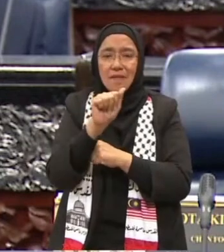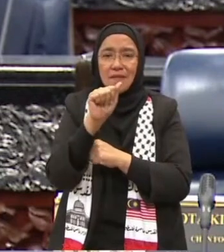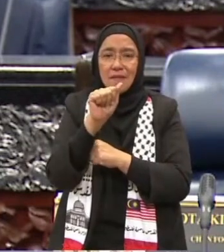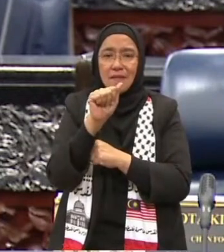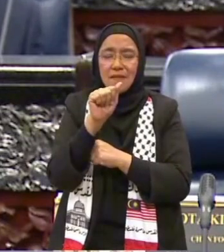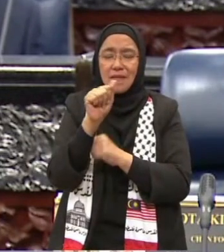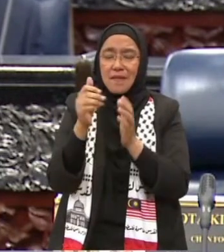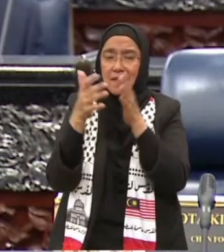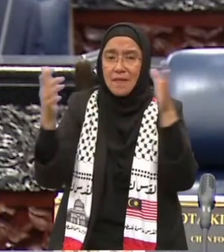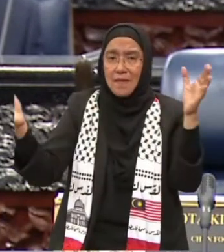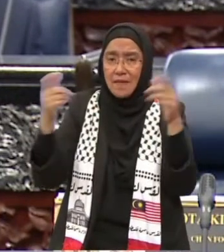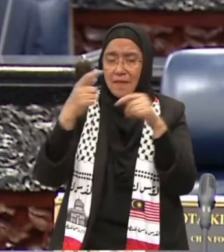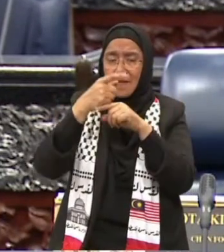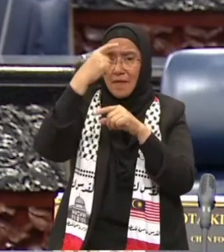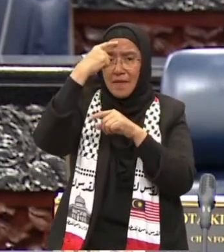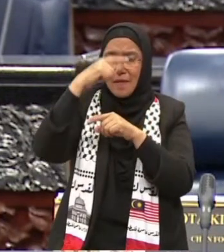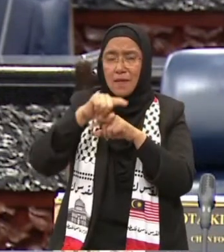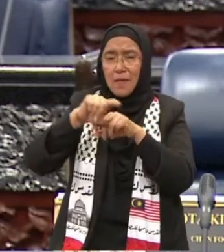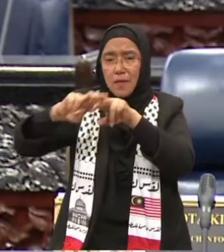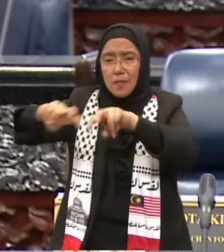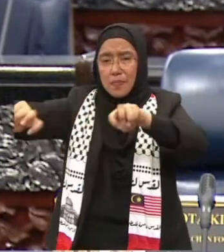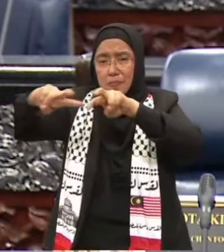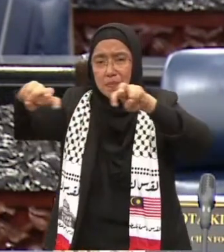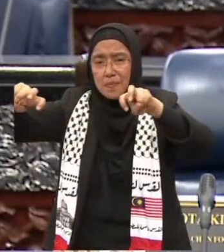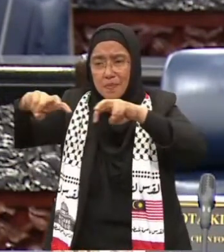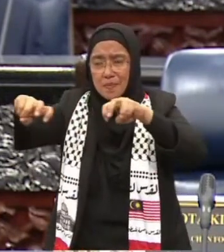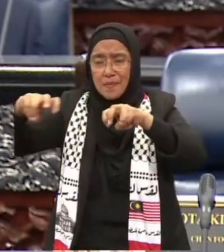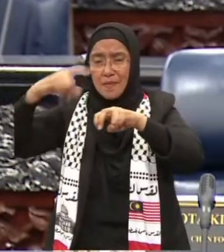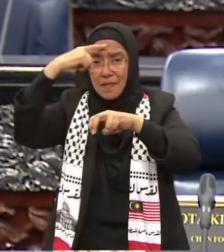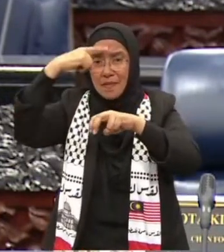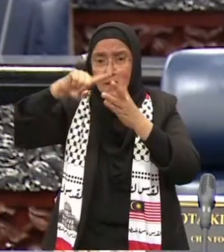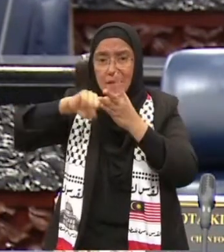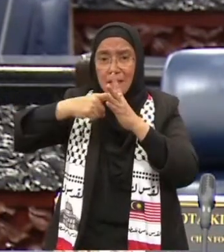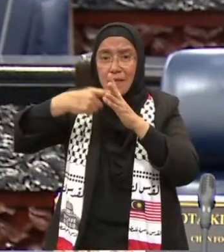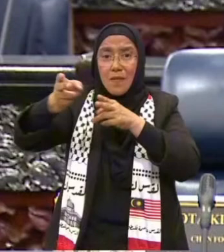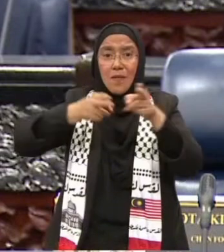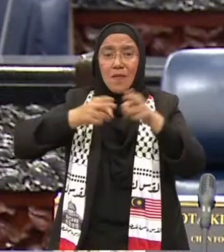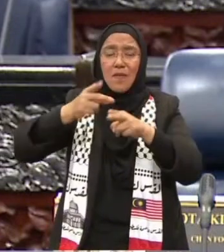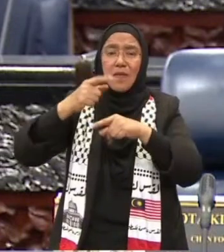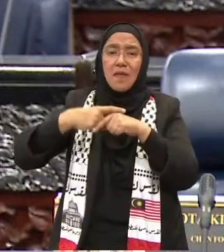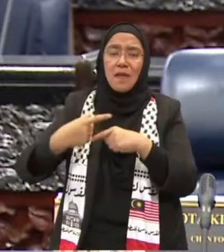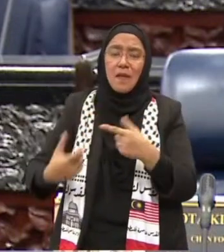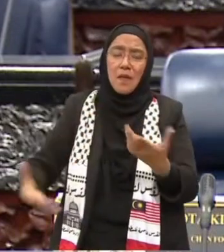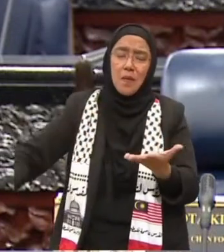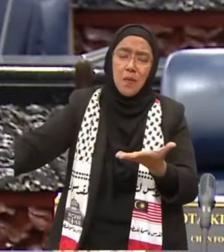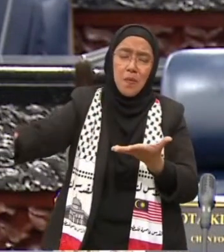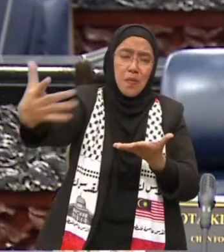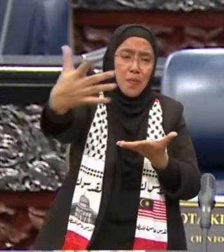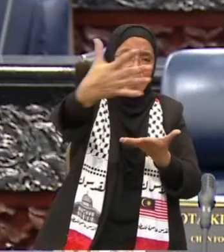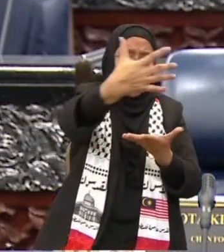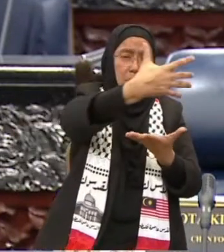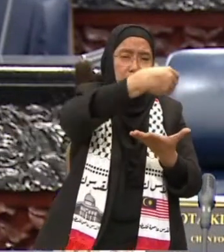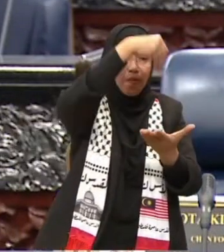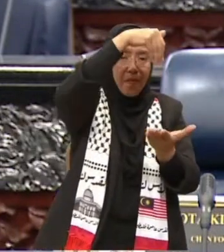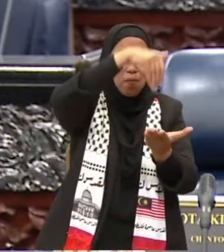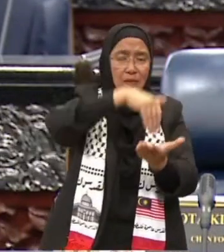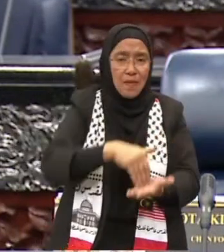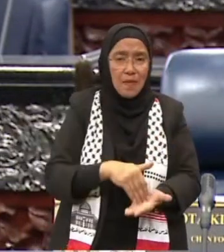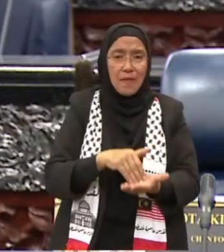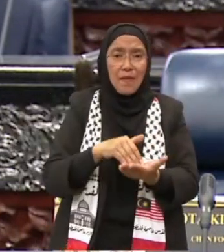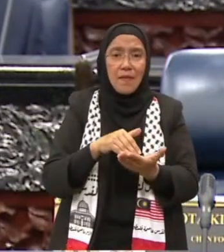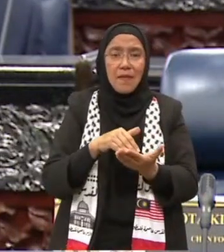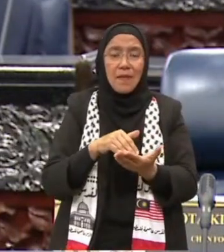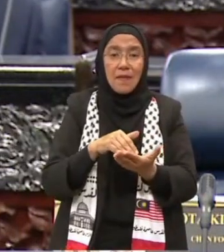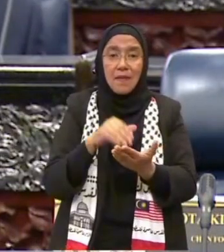ataupun big data analytics untuk memulakan usaha menghimpunkan semua data yang berkaitan